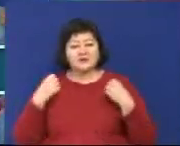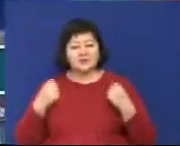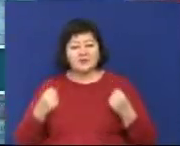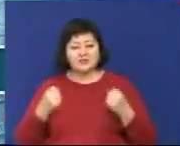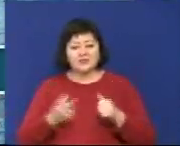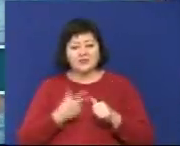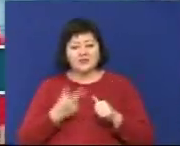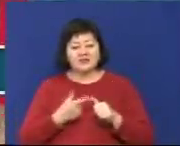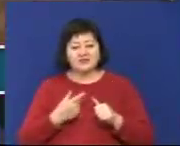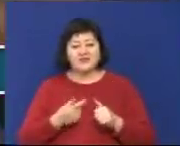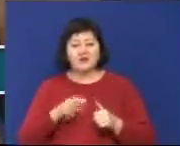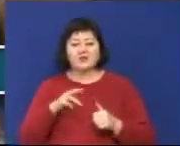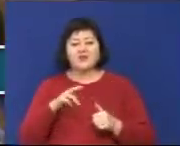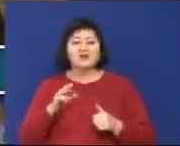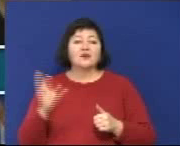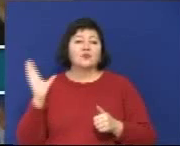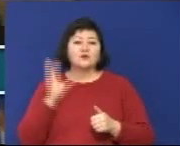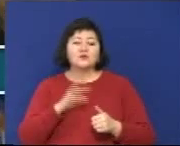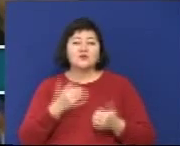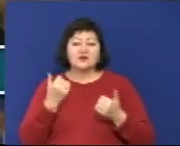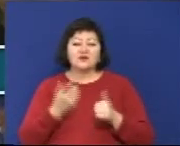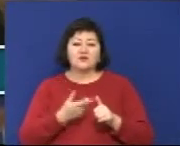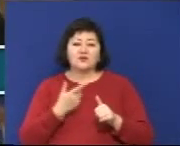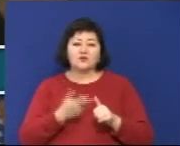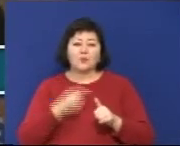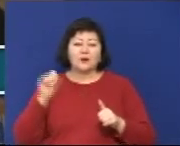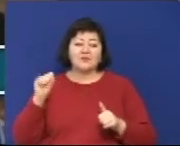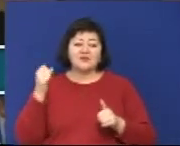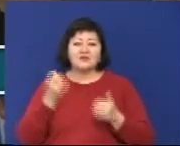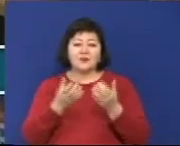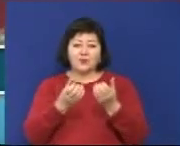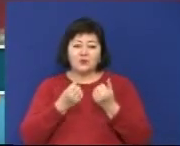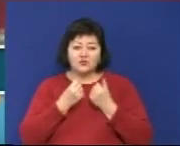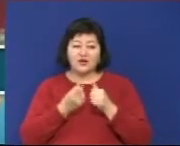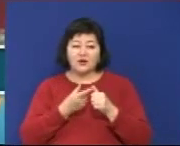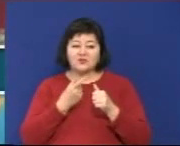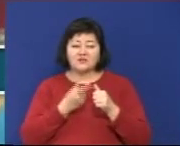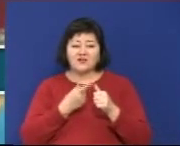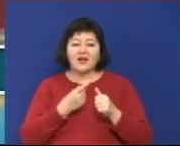турнир престижным, ведь победитель получает звание кандидата в мастера спорта.